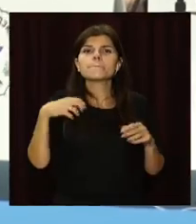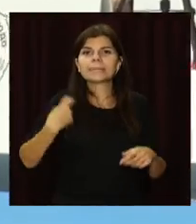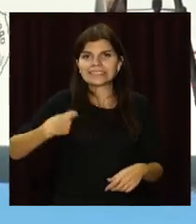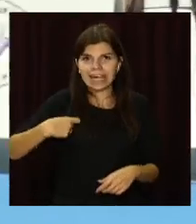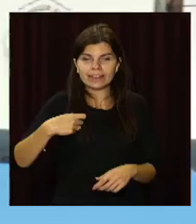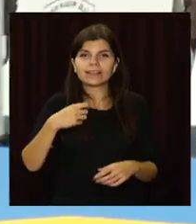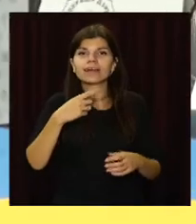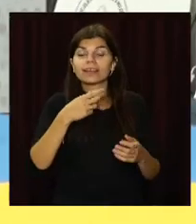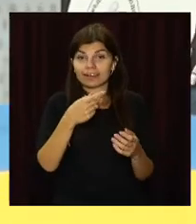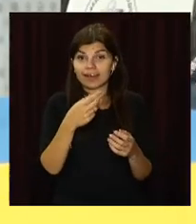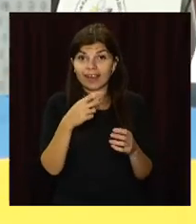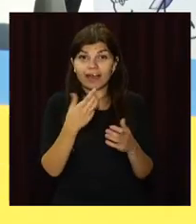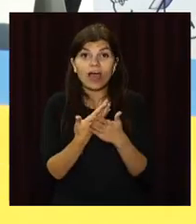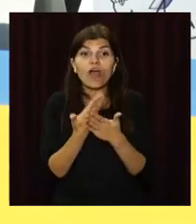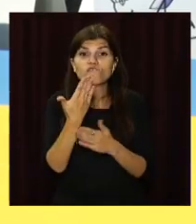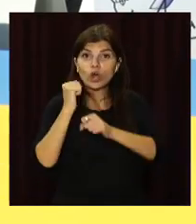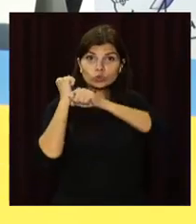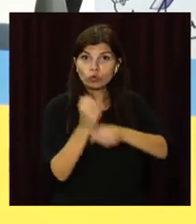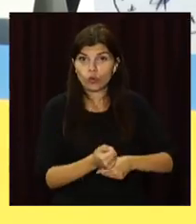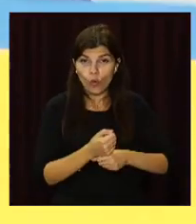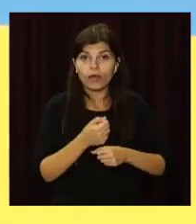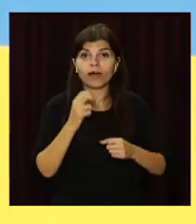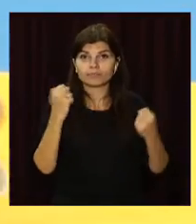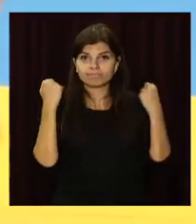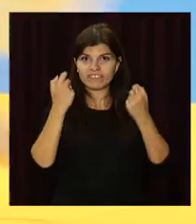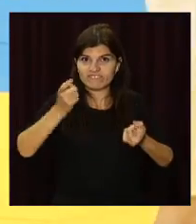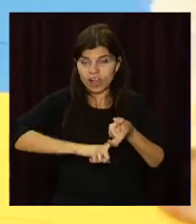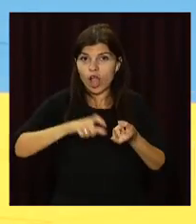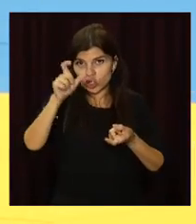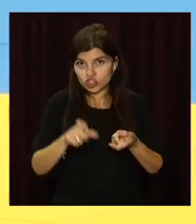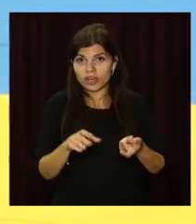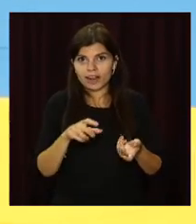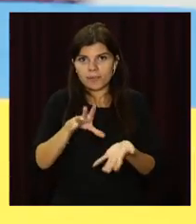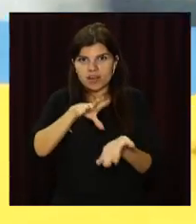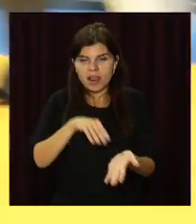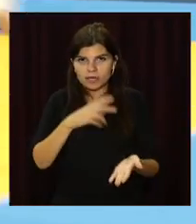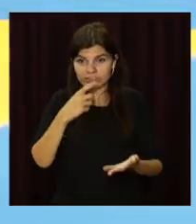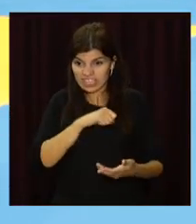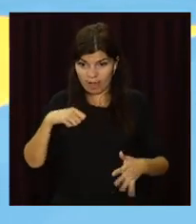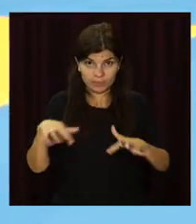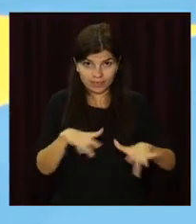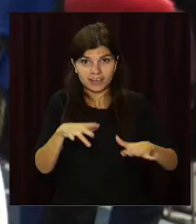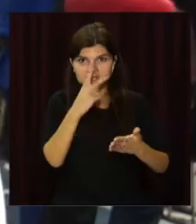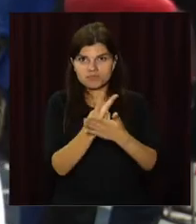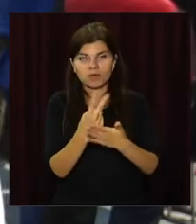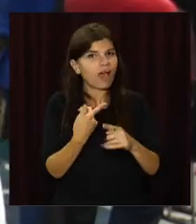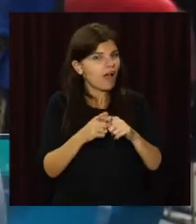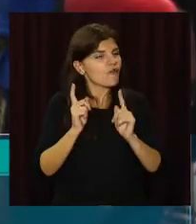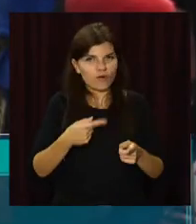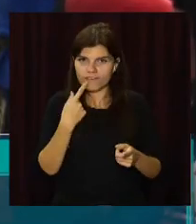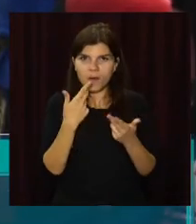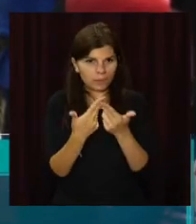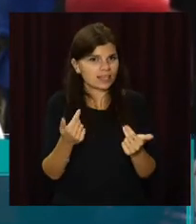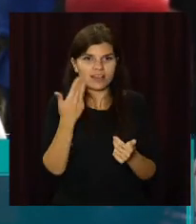прикладом надихнув на успіх партнерів збірної Дніпропетровської області. Хоча, зізнається президент, це було непросто. Я півтора року